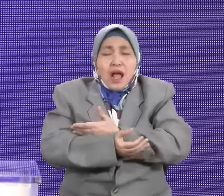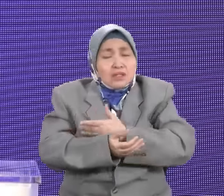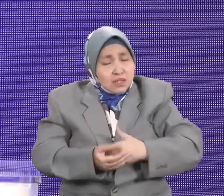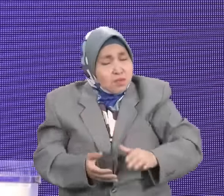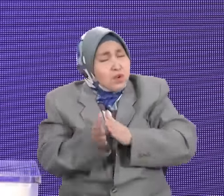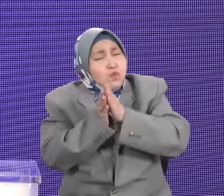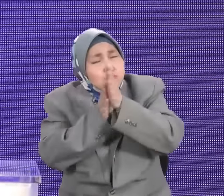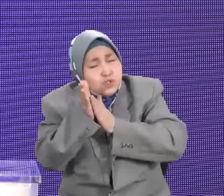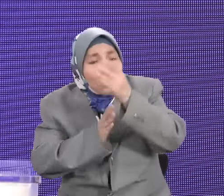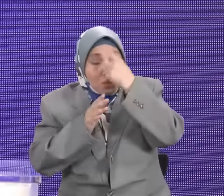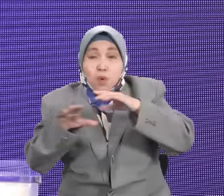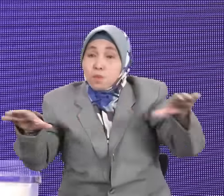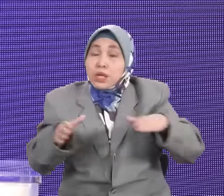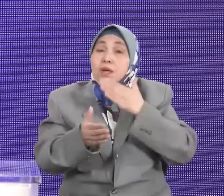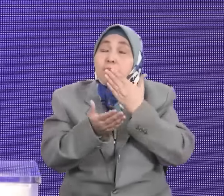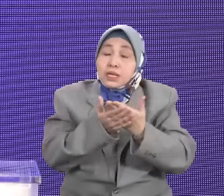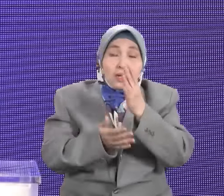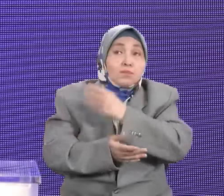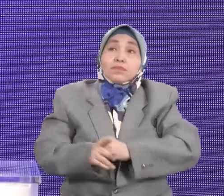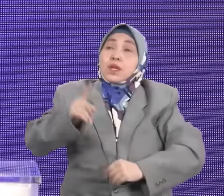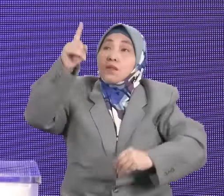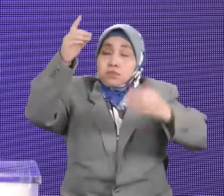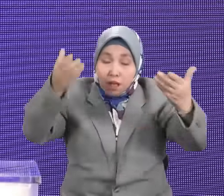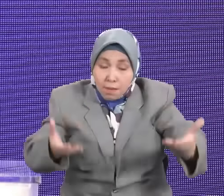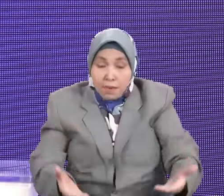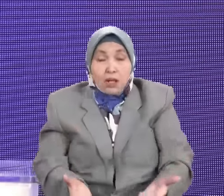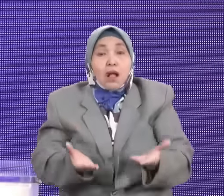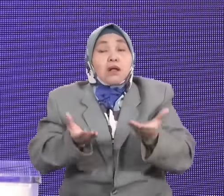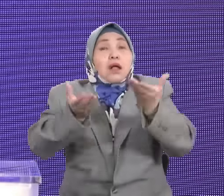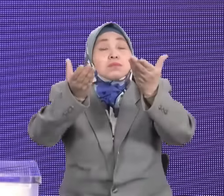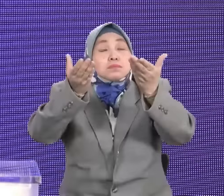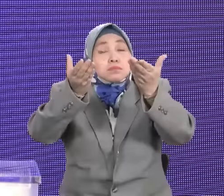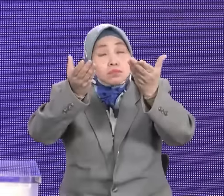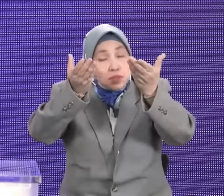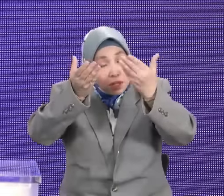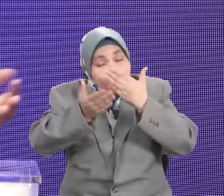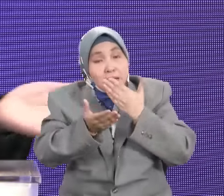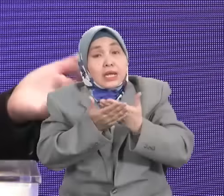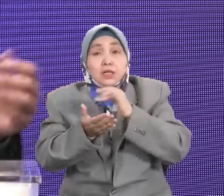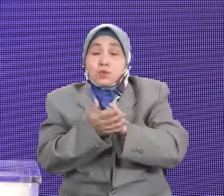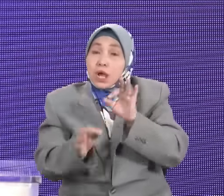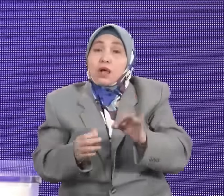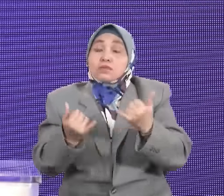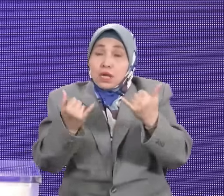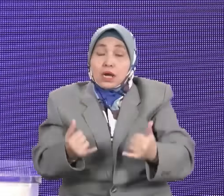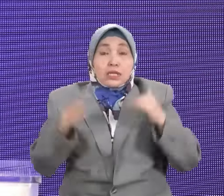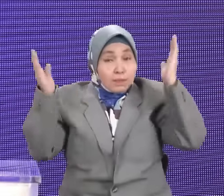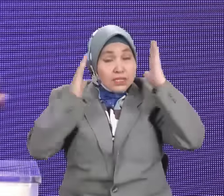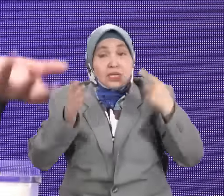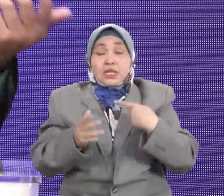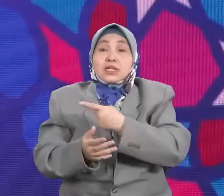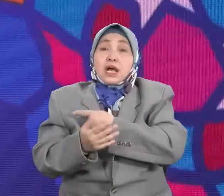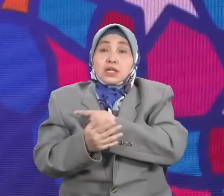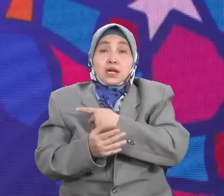untuk melakukan kebaikan dan Allah mengangkat kebaikan yang dibuat ya Jadi kalau zaman sekarang ini tidak Malaysia kita ada